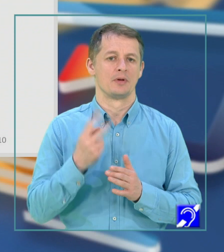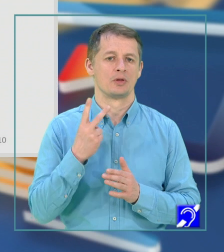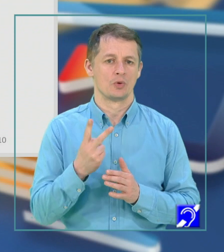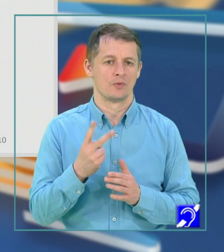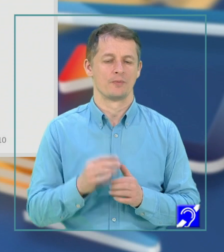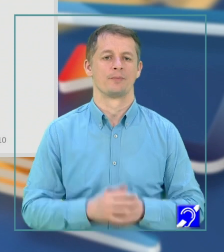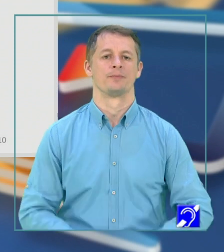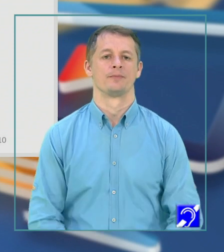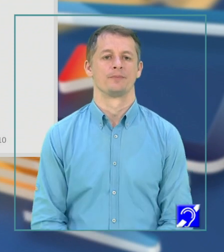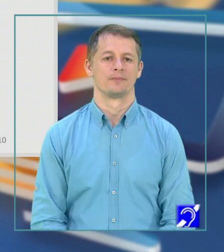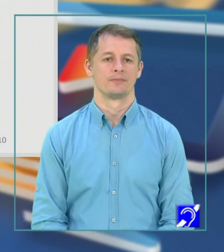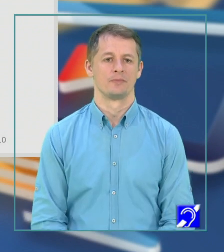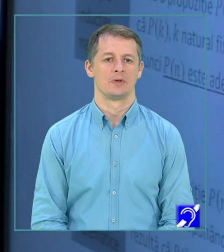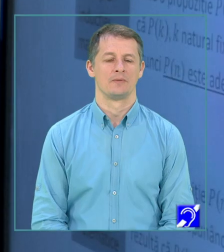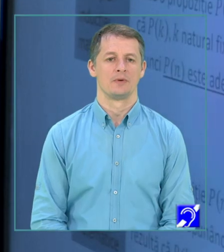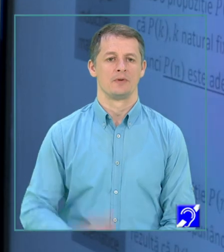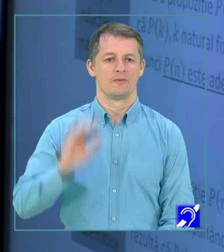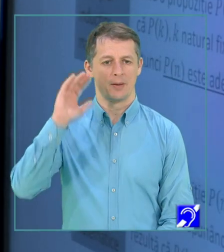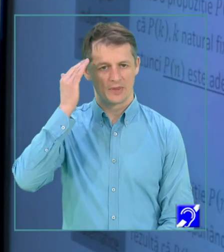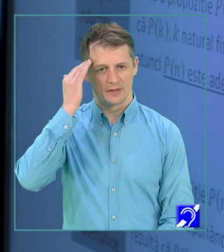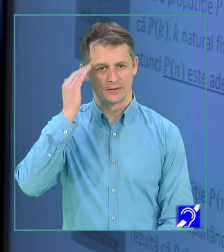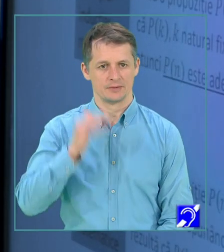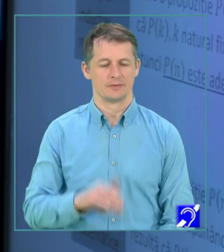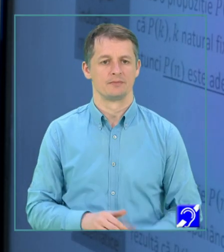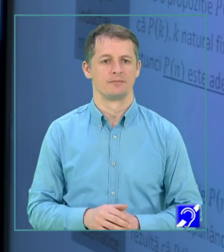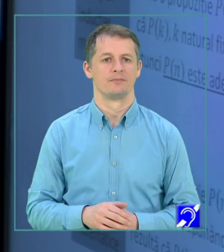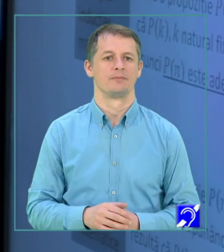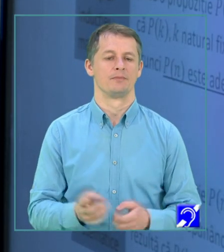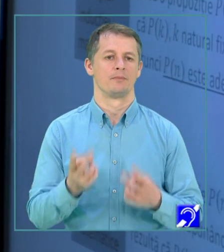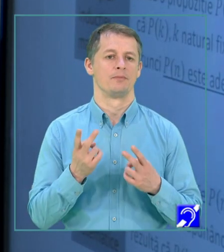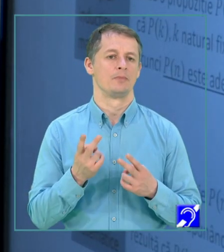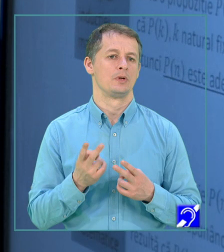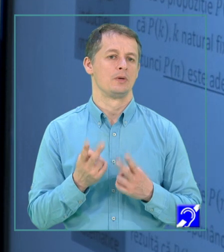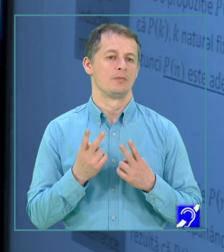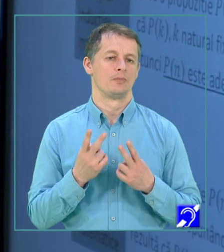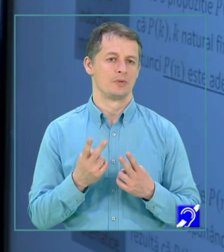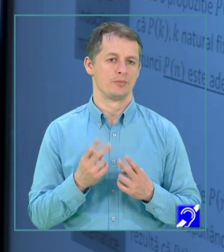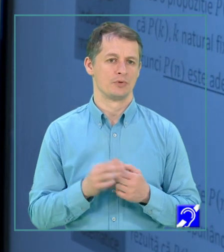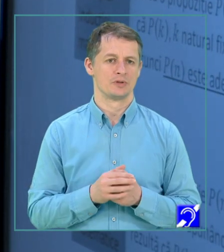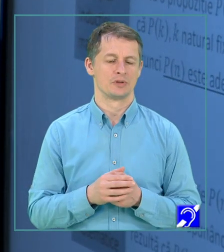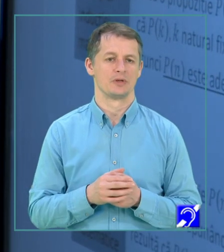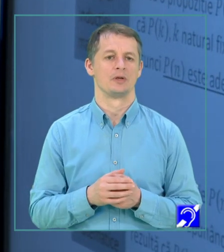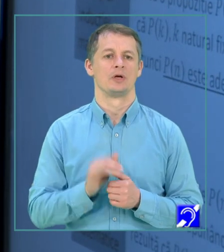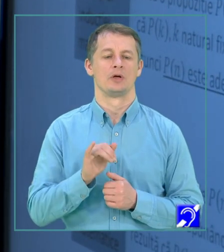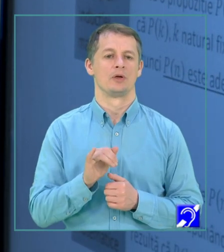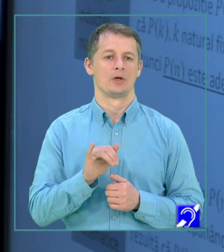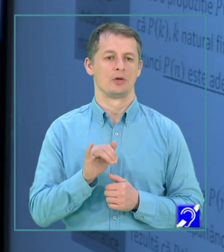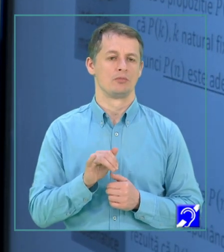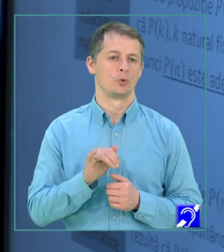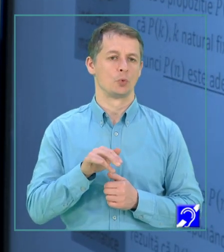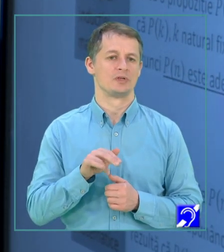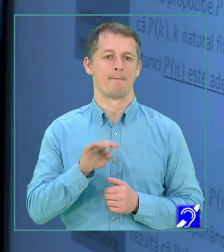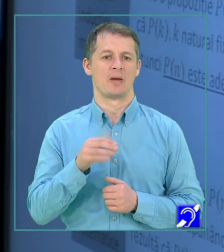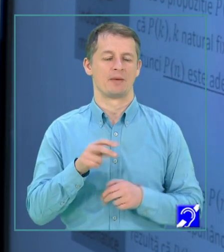2. Vă reamintesc principiul inducției matematice care ne ajută în rezolvarea unor astfel de propoziții care depind de numere